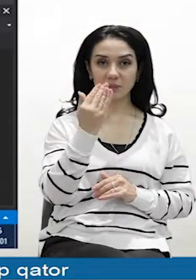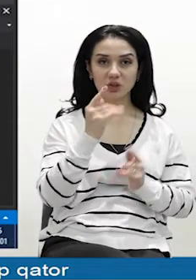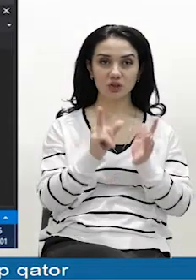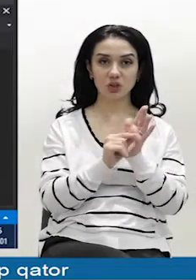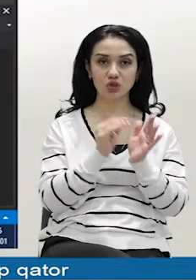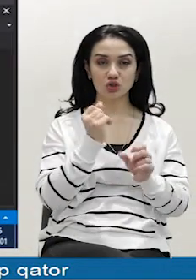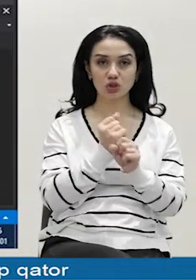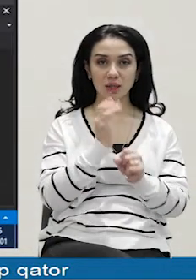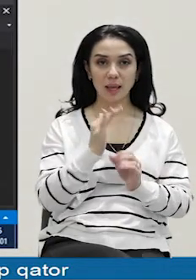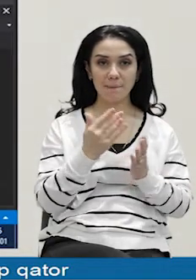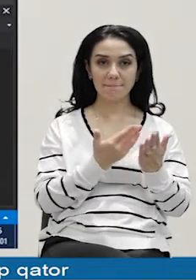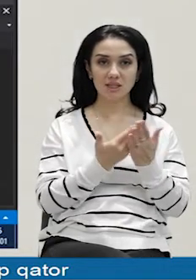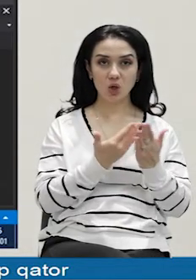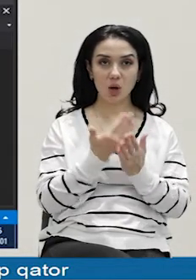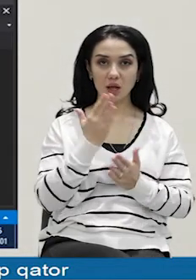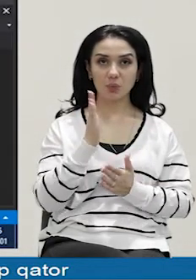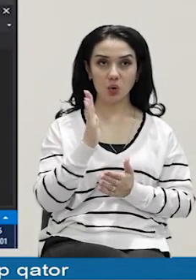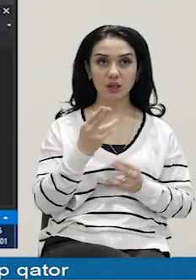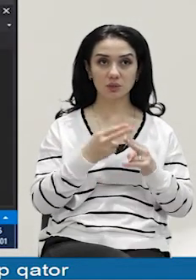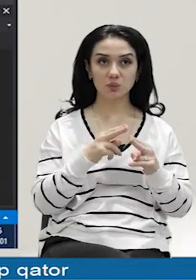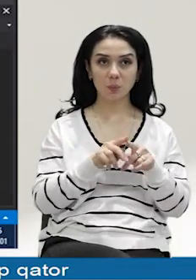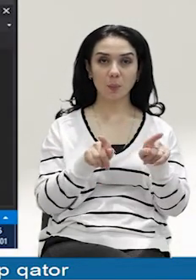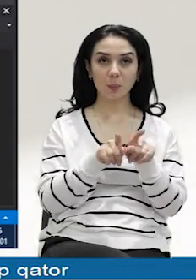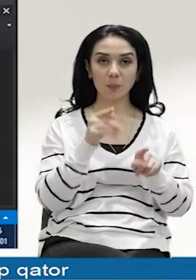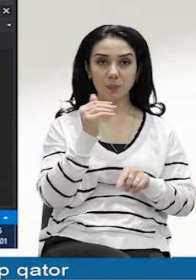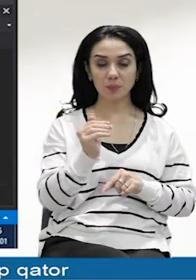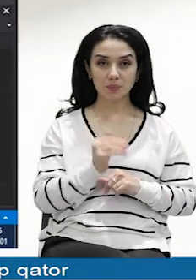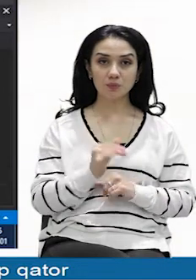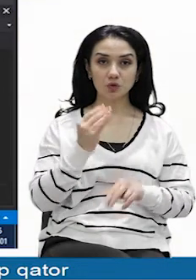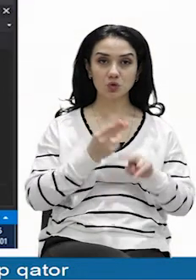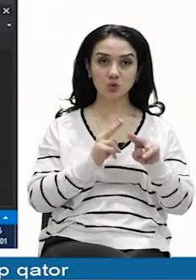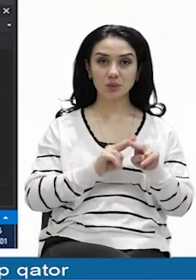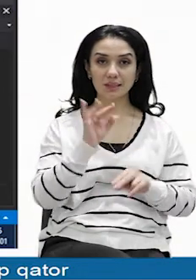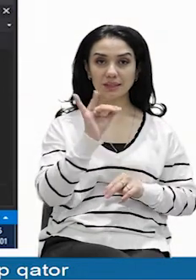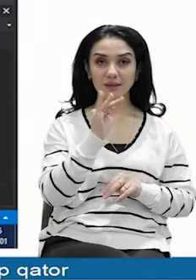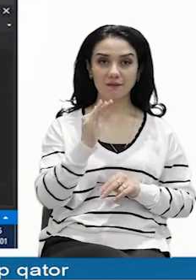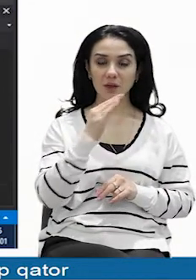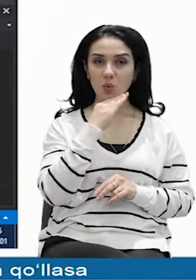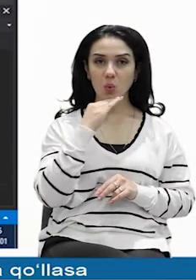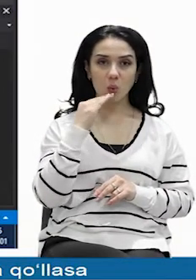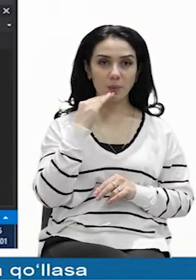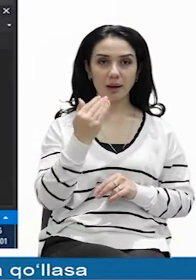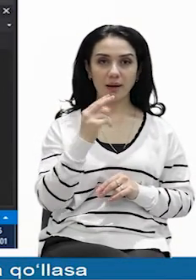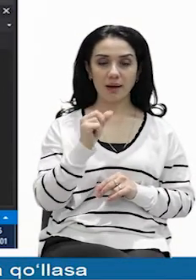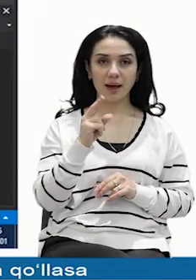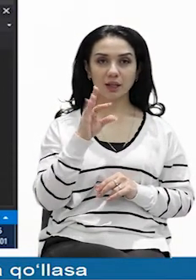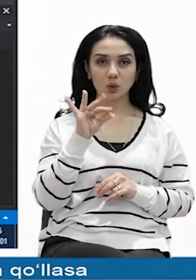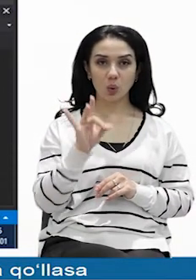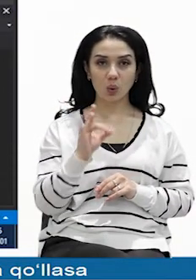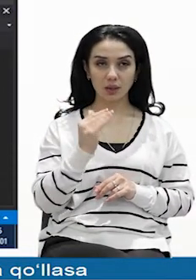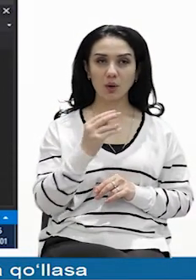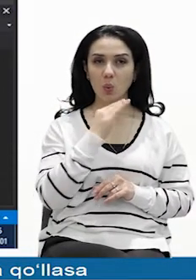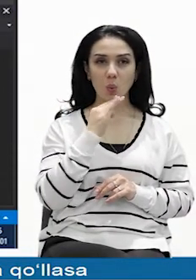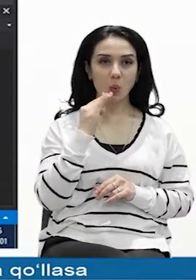ishlaydigan misollar bo'ladi, if bilan ishlaydigan misollar bo'ladi va shu if ko'p qator, masalan,